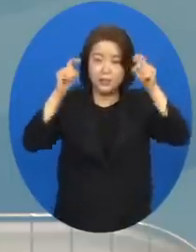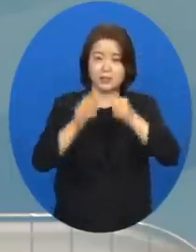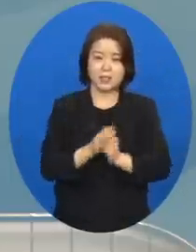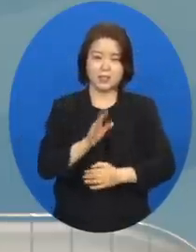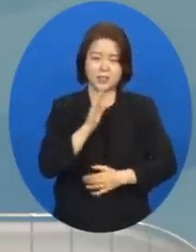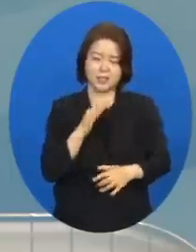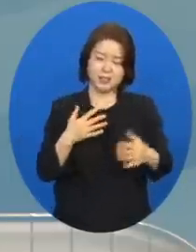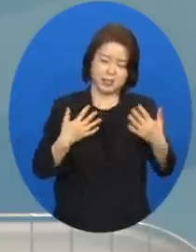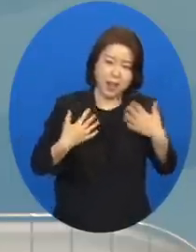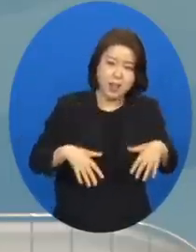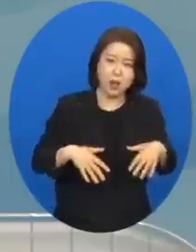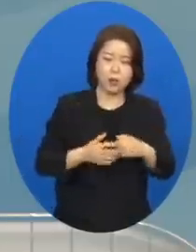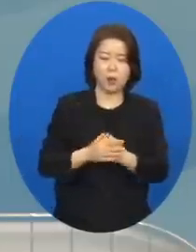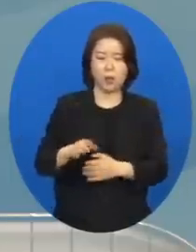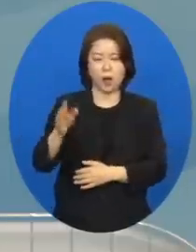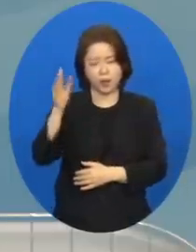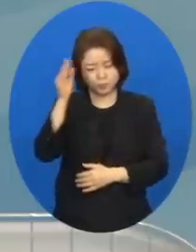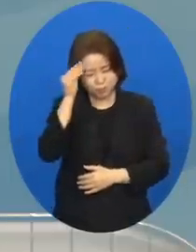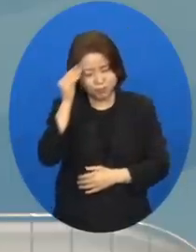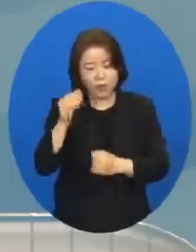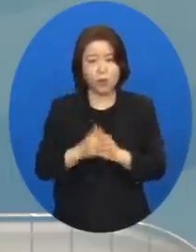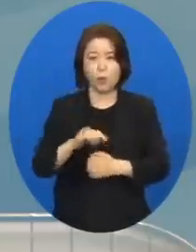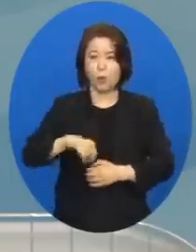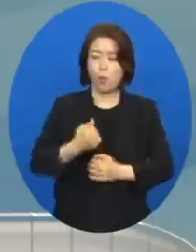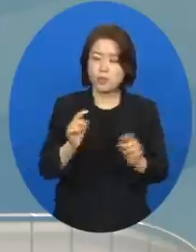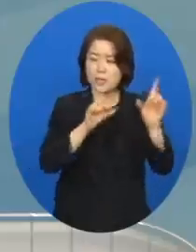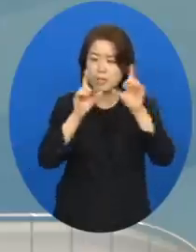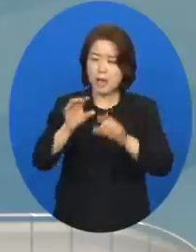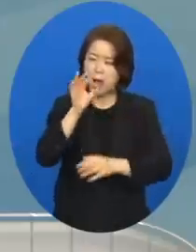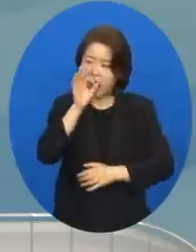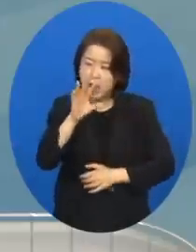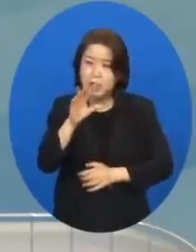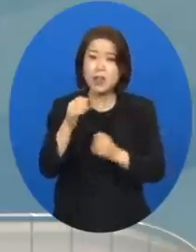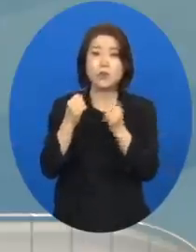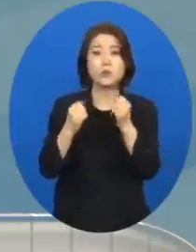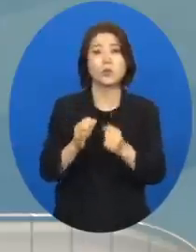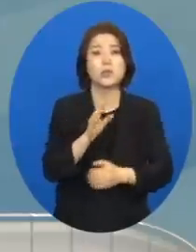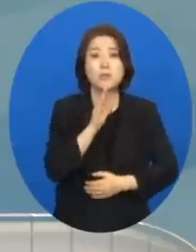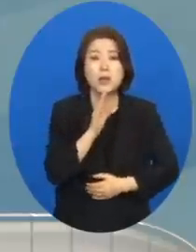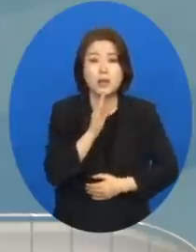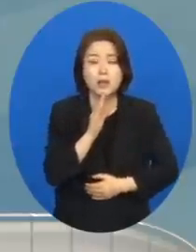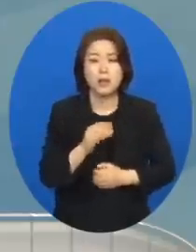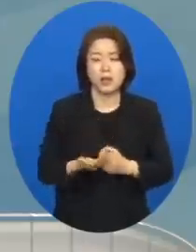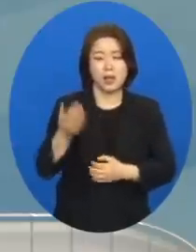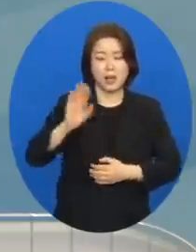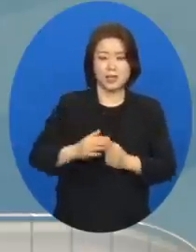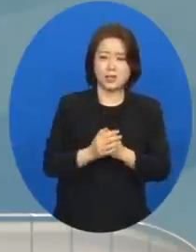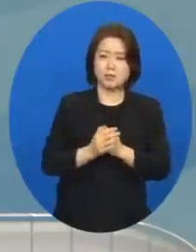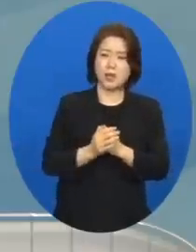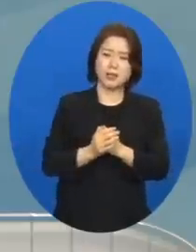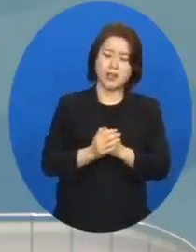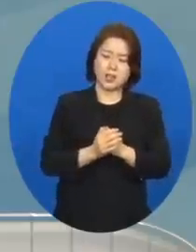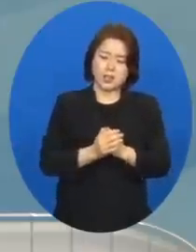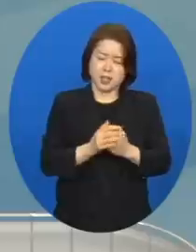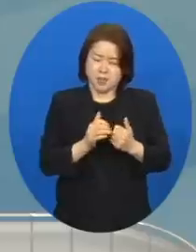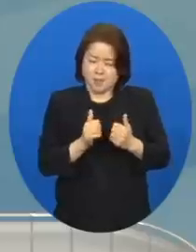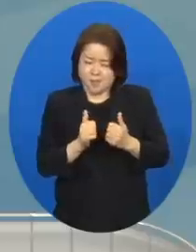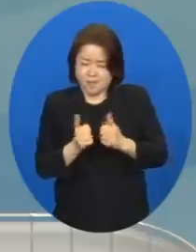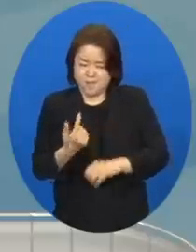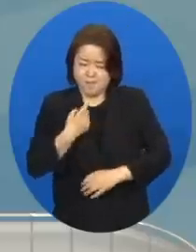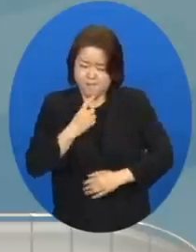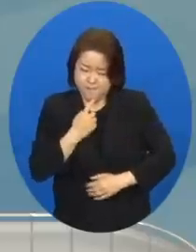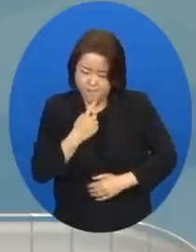약하고 미련하고 혼자서 살 수 없는 존재지만 죽어라고 목자만 붙잡고 따라다니는